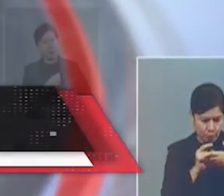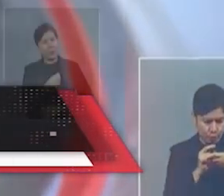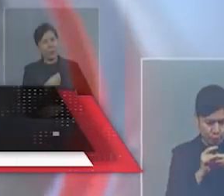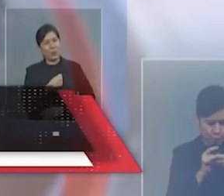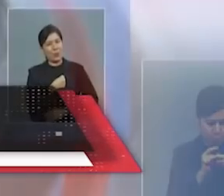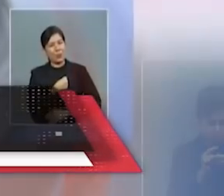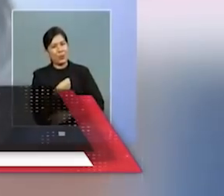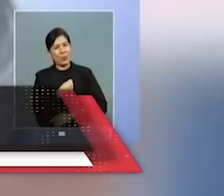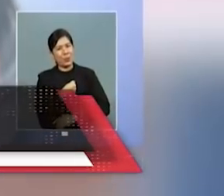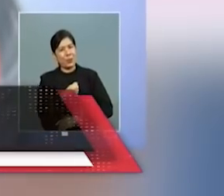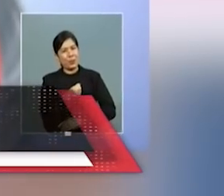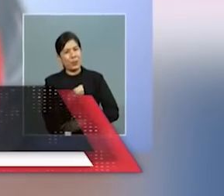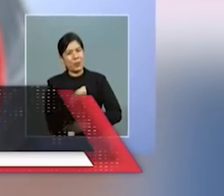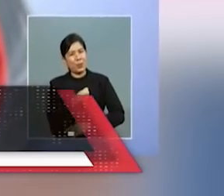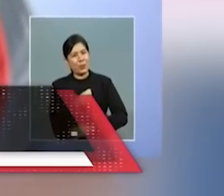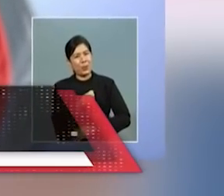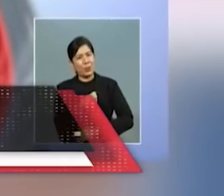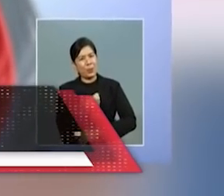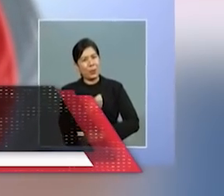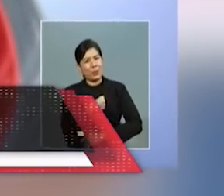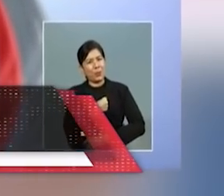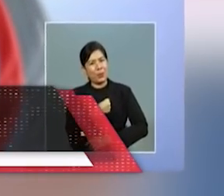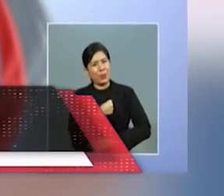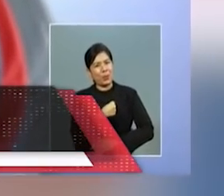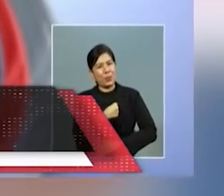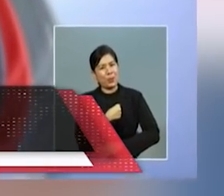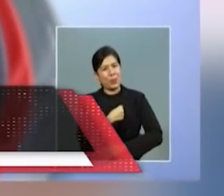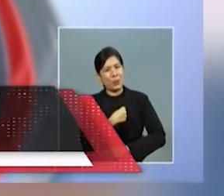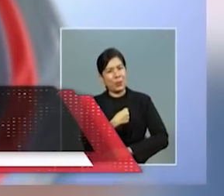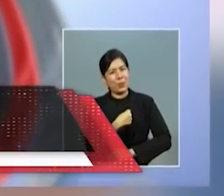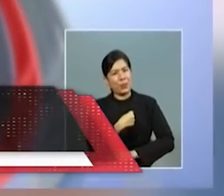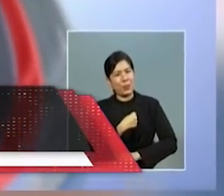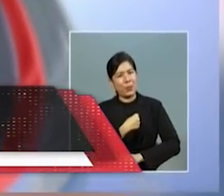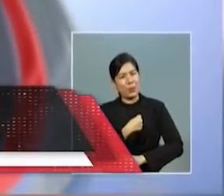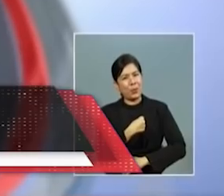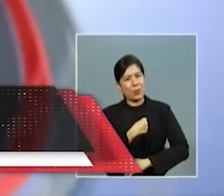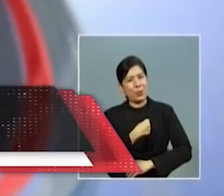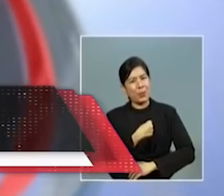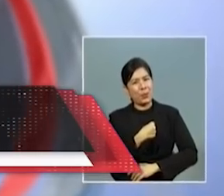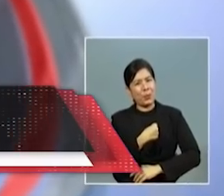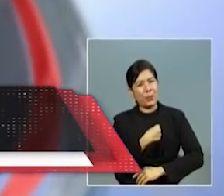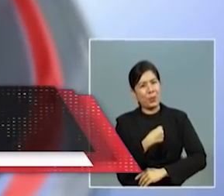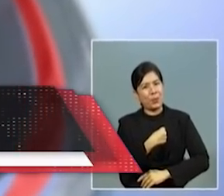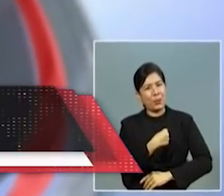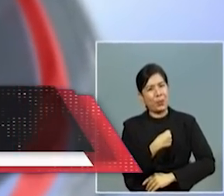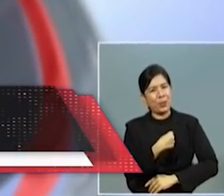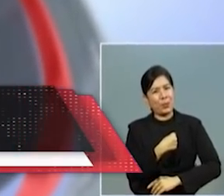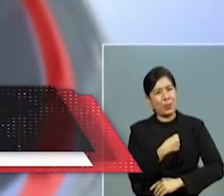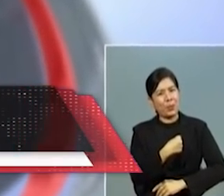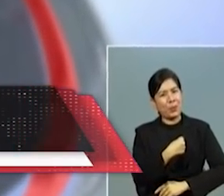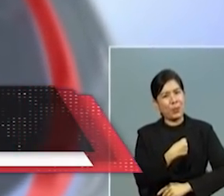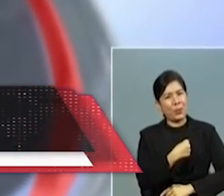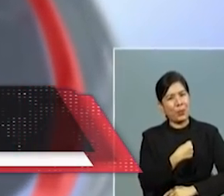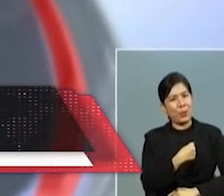722,598 สิทธิ์โดยเป็นการรวบรวมสิทธิ์คงเหลือจากผู้ลงทะเบียนที่ไม่ผ่านการตรวจสอบสิทธิ์ในรอบที่ผ่านมาโดยจะเปิดลง